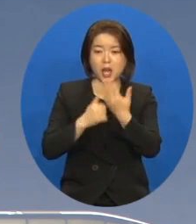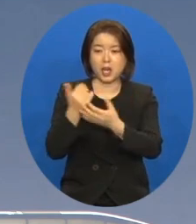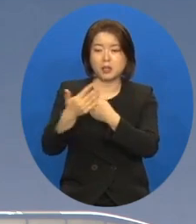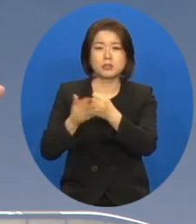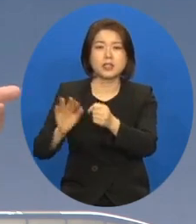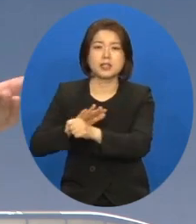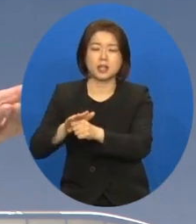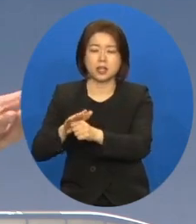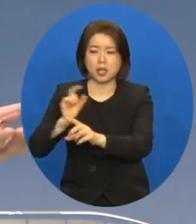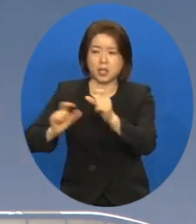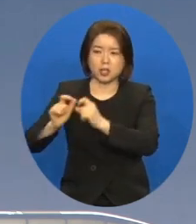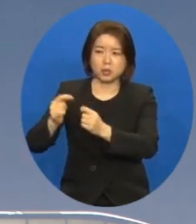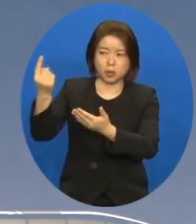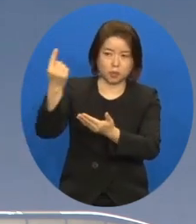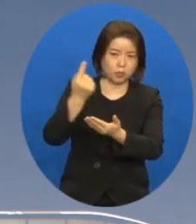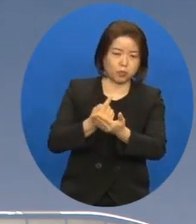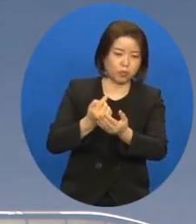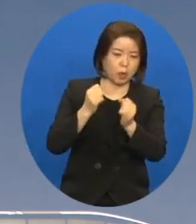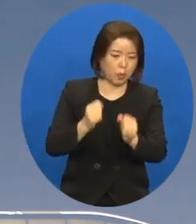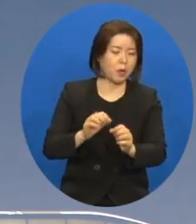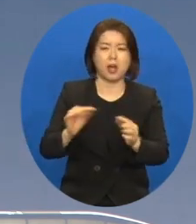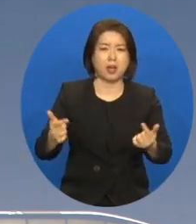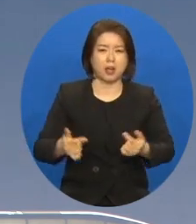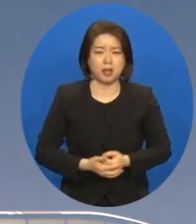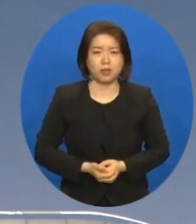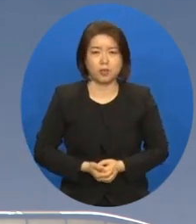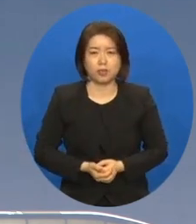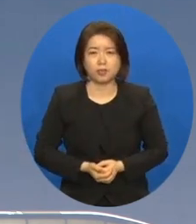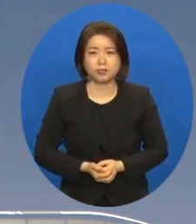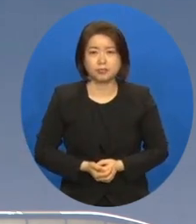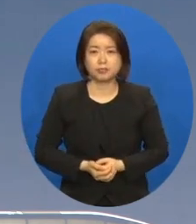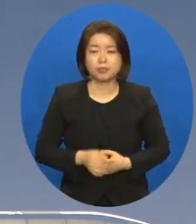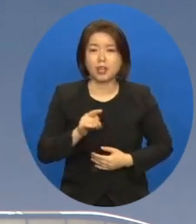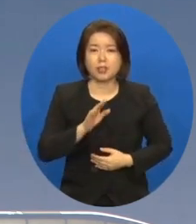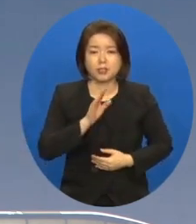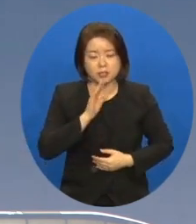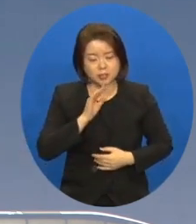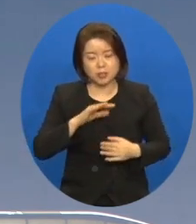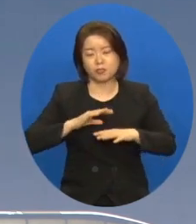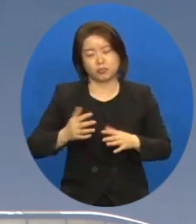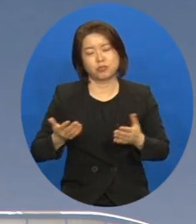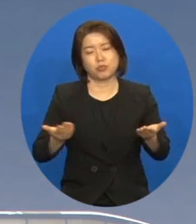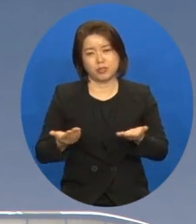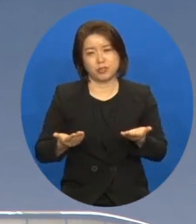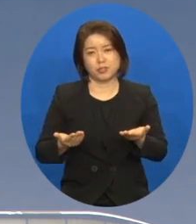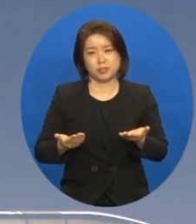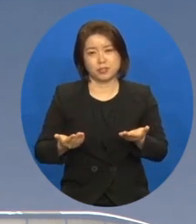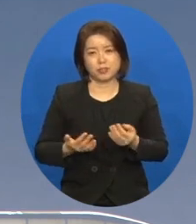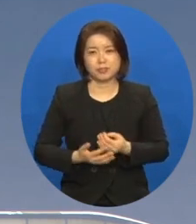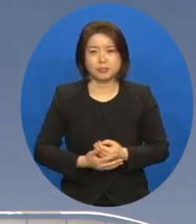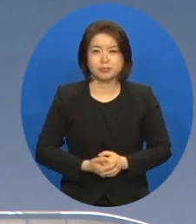사랑이 더 이상 교회에 머물지 않습니다. 그건 진짜 무서운 일인 거죠.